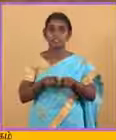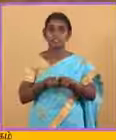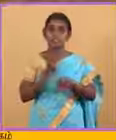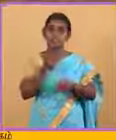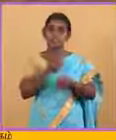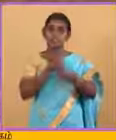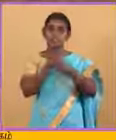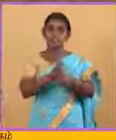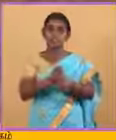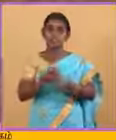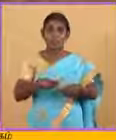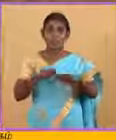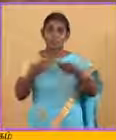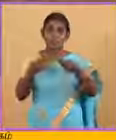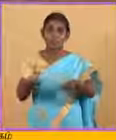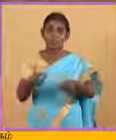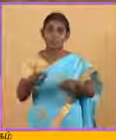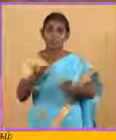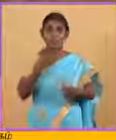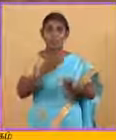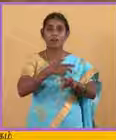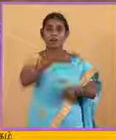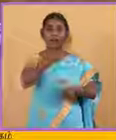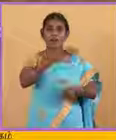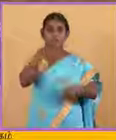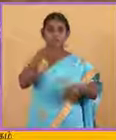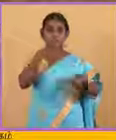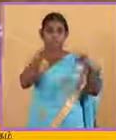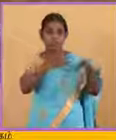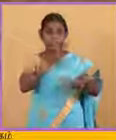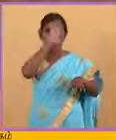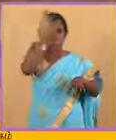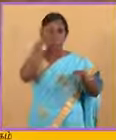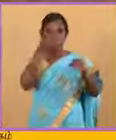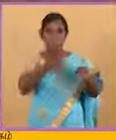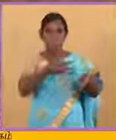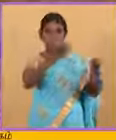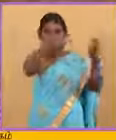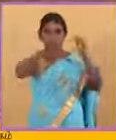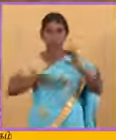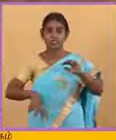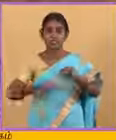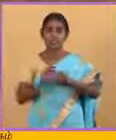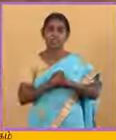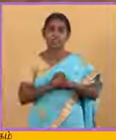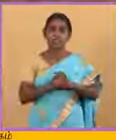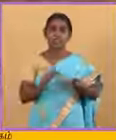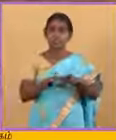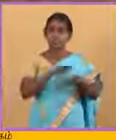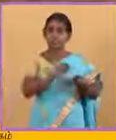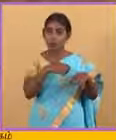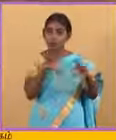விட்டு கீழே இறங்க வேண்டிய சூழ்நிலை ஏற்பட்டது. அவருடைய புலவர், அவருடன் இருந்த புலவர் கபிலர்,